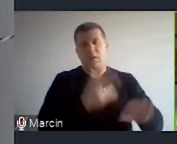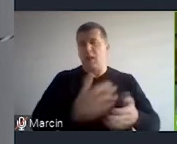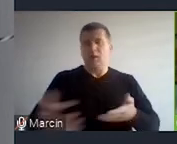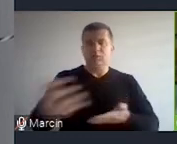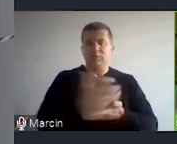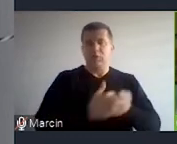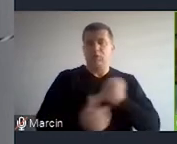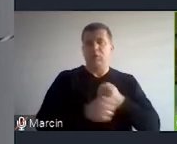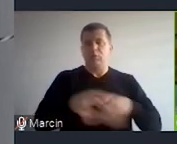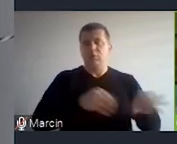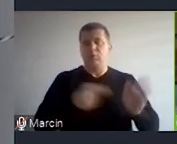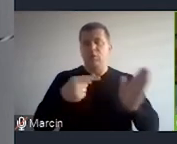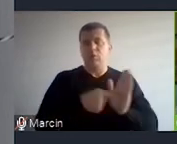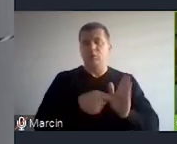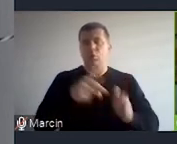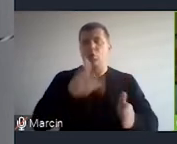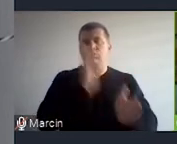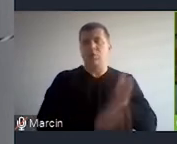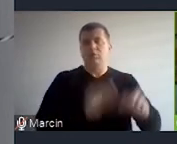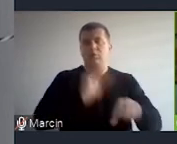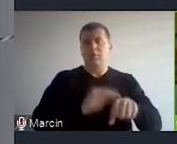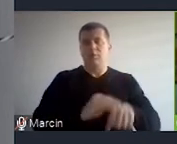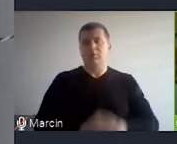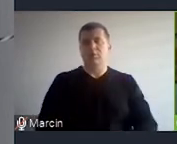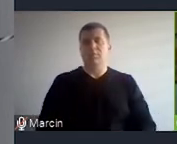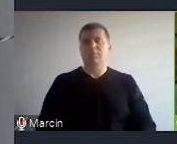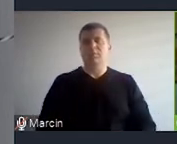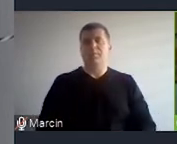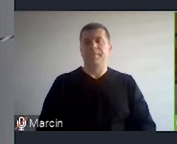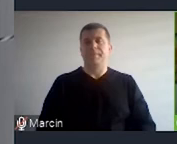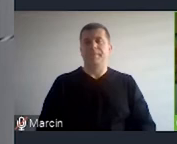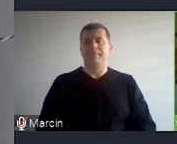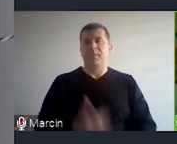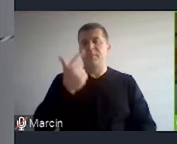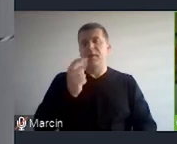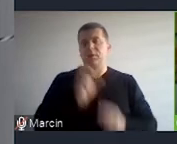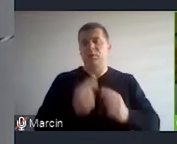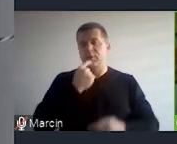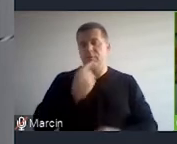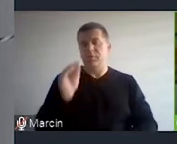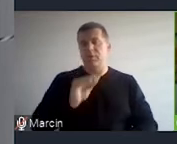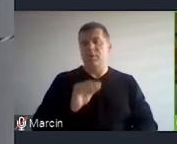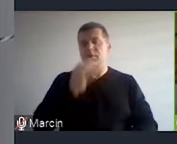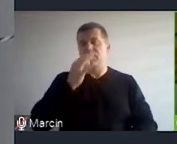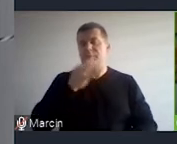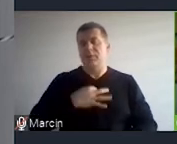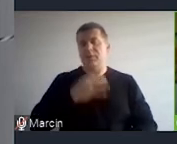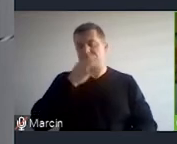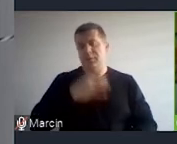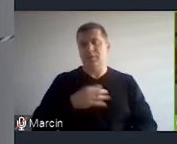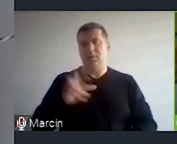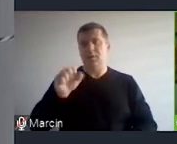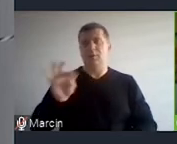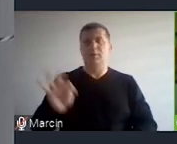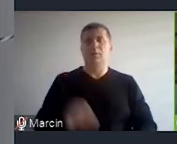dokumentów księgowych dotyczących uproszczonych metod. I dwa słowa odnosząc się do Państwa pytań.